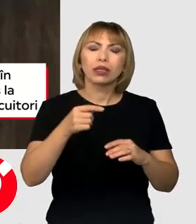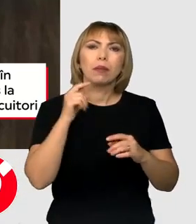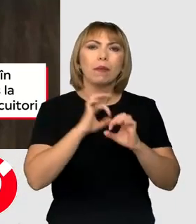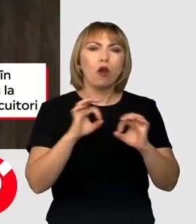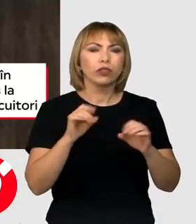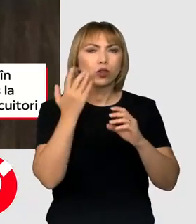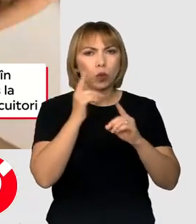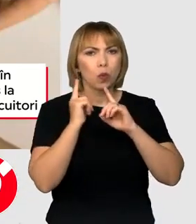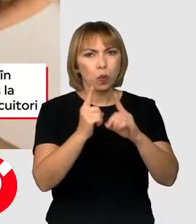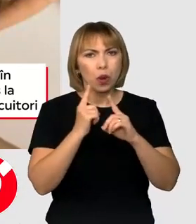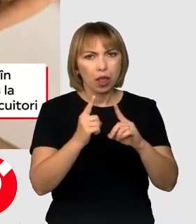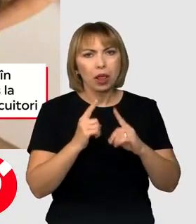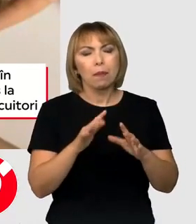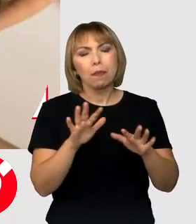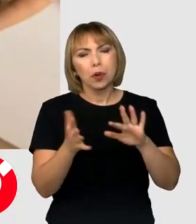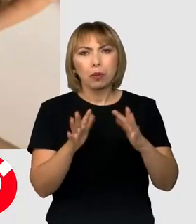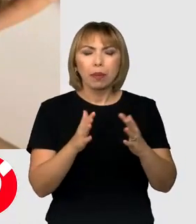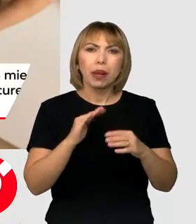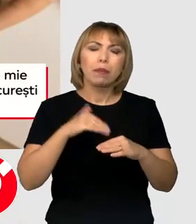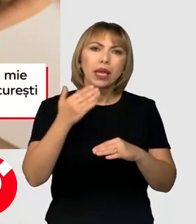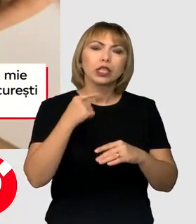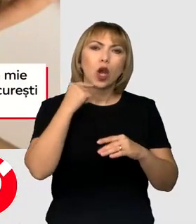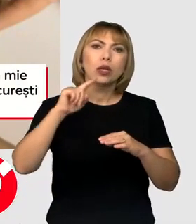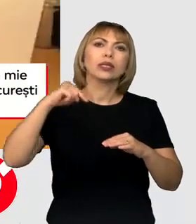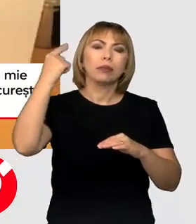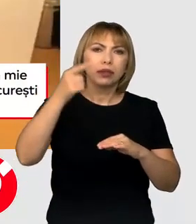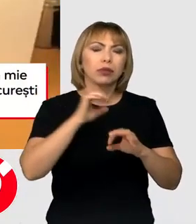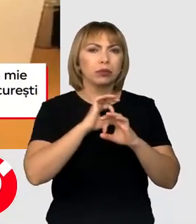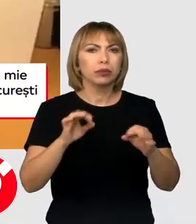fizic la școală, probabil peste încă o săptămână vom fi în format online.